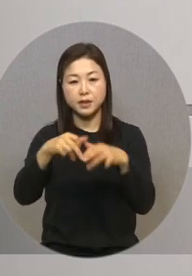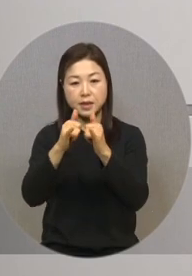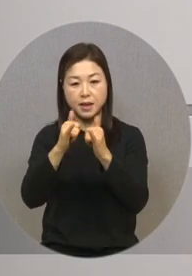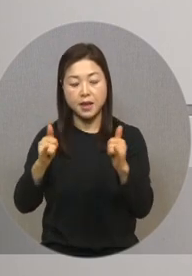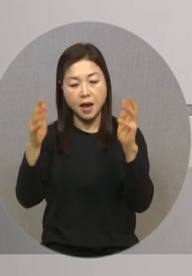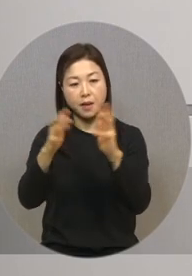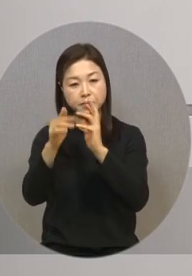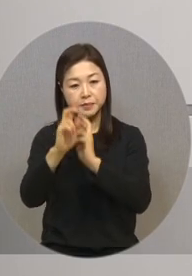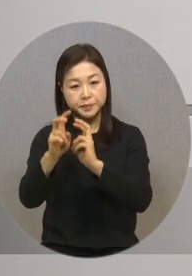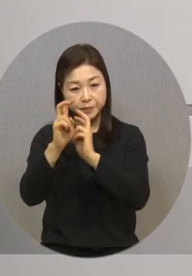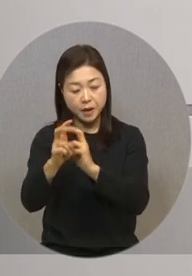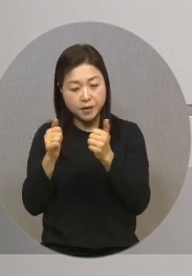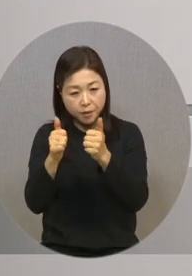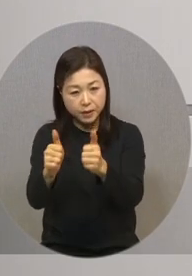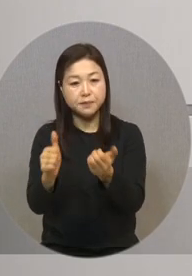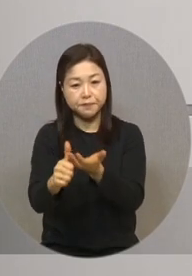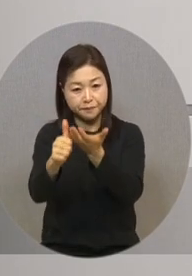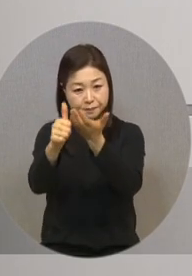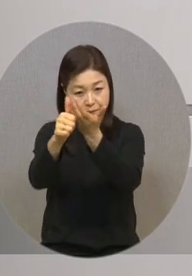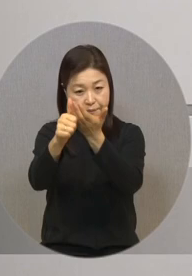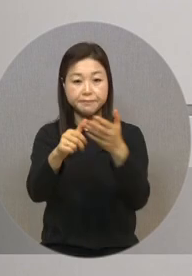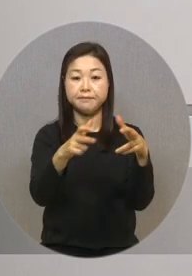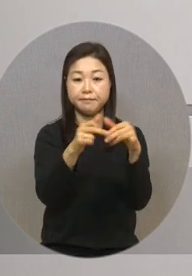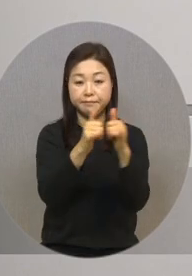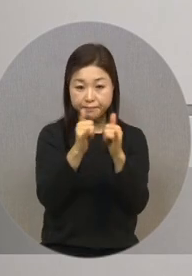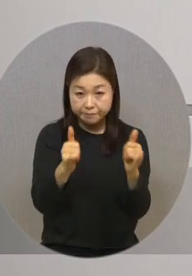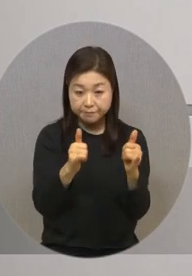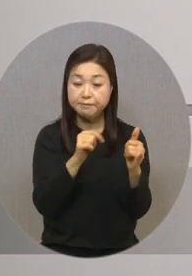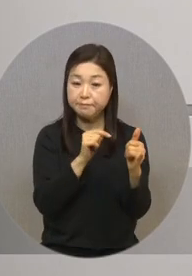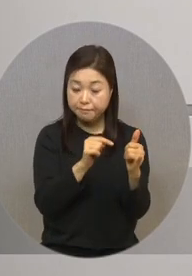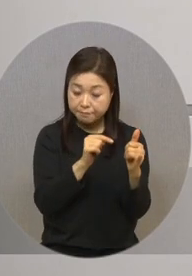열심히 좀 활성화시켜서 장애인들이 더